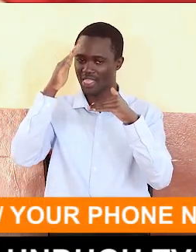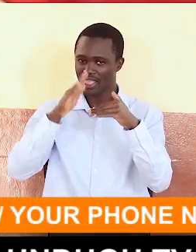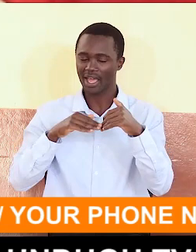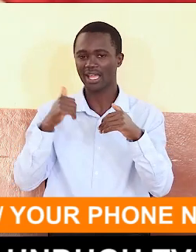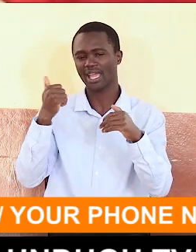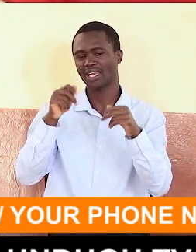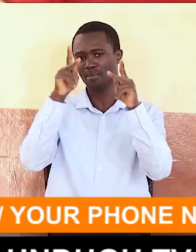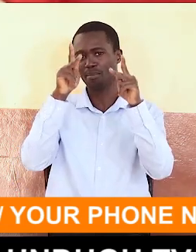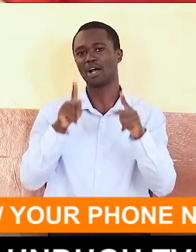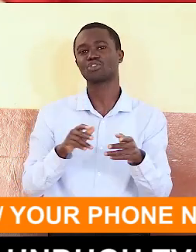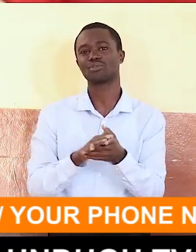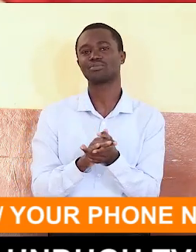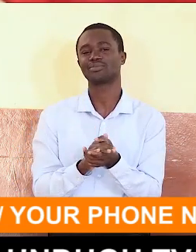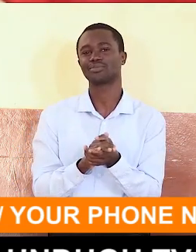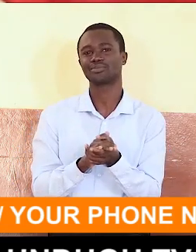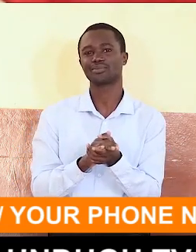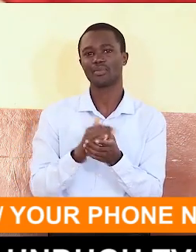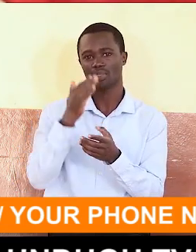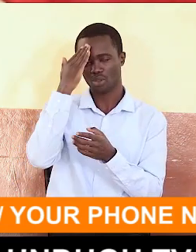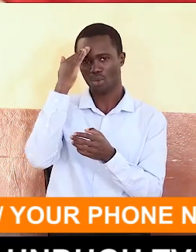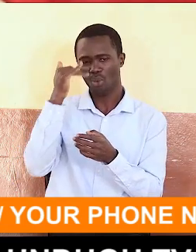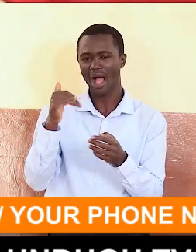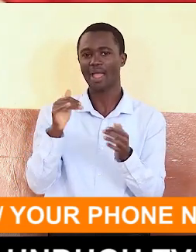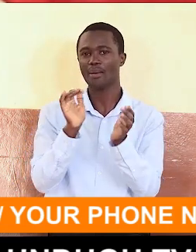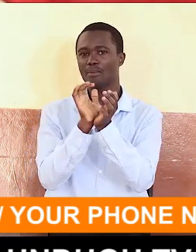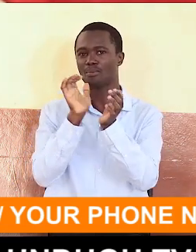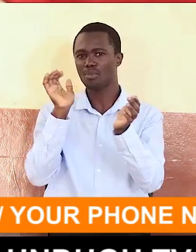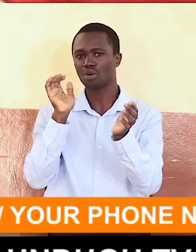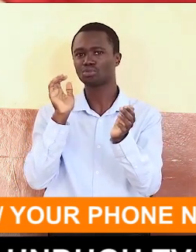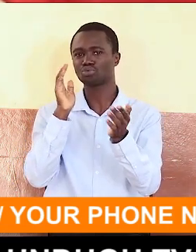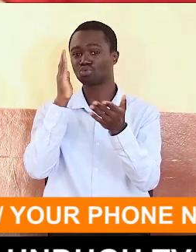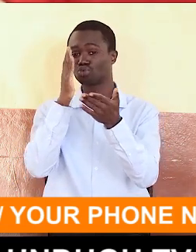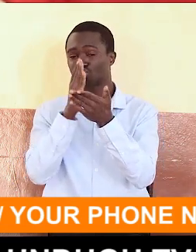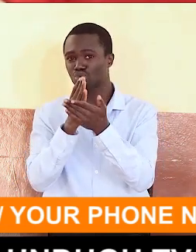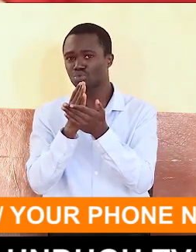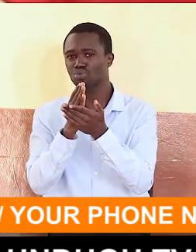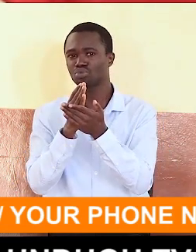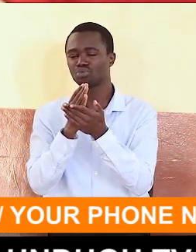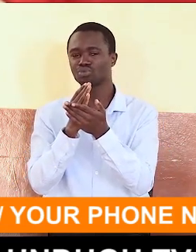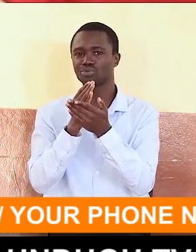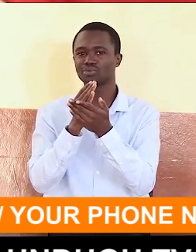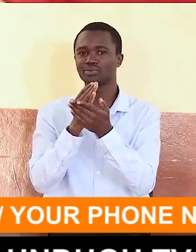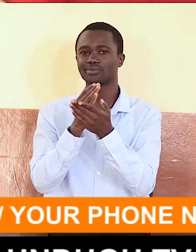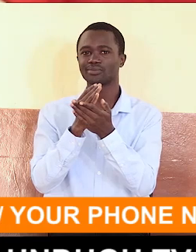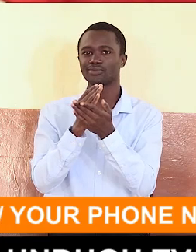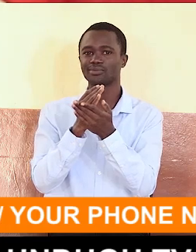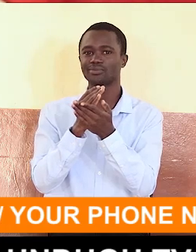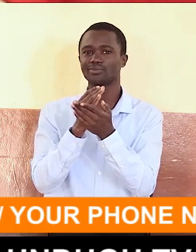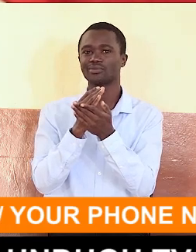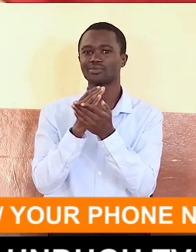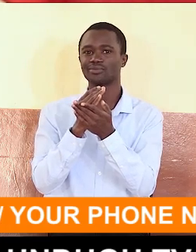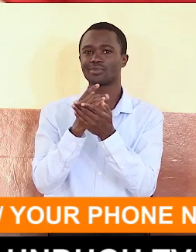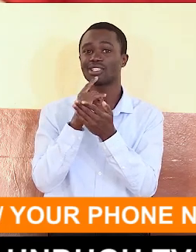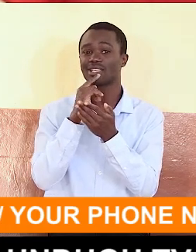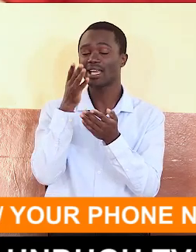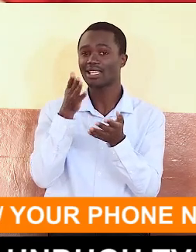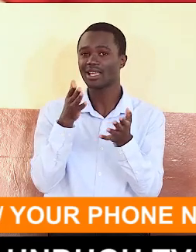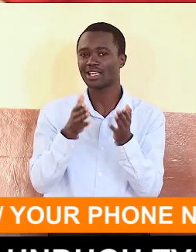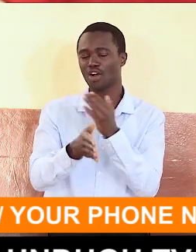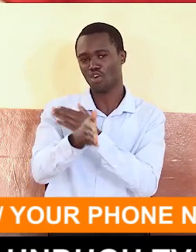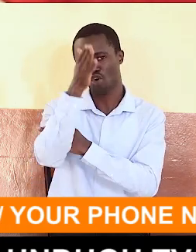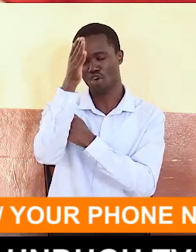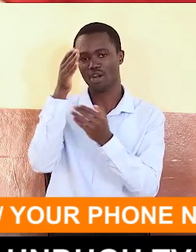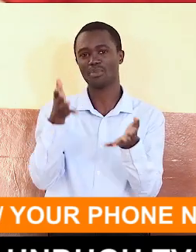mwanadamu. Na ndio sababu akautambua huu mkono na hiki kitendo ni kitendo chake